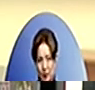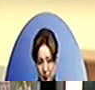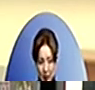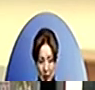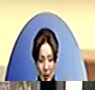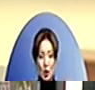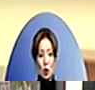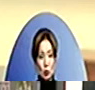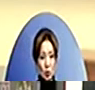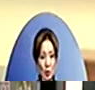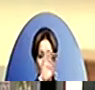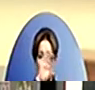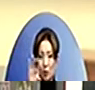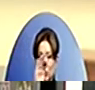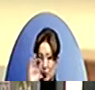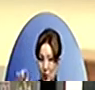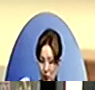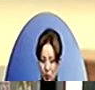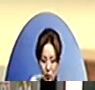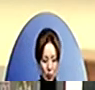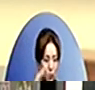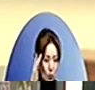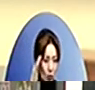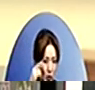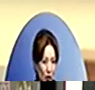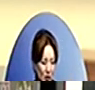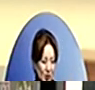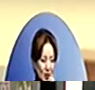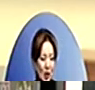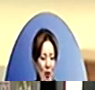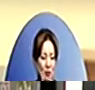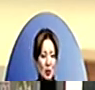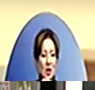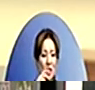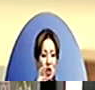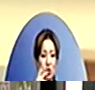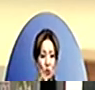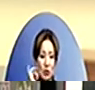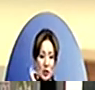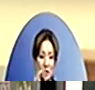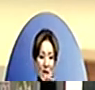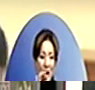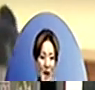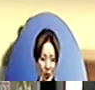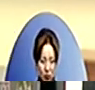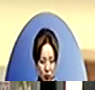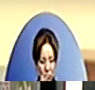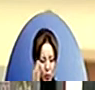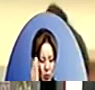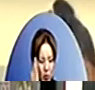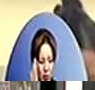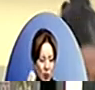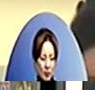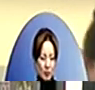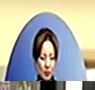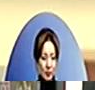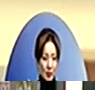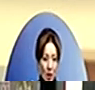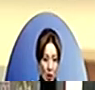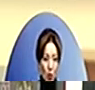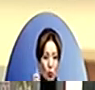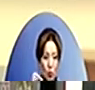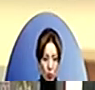ийм энэ салбарын эрх зүйн төлхүү зааж мэрэгшүүлэх ийм чиглэлийн бодлого харамч авснаар бол